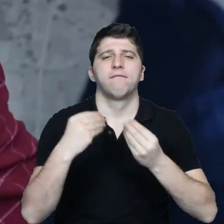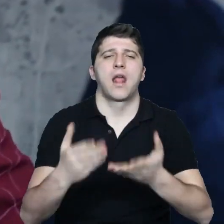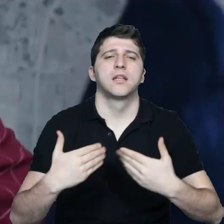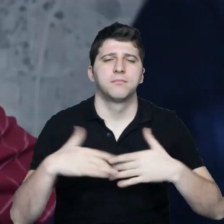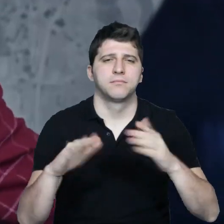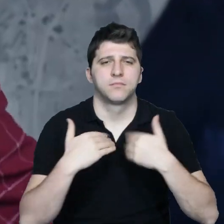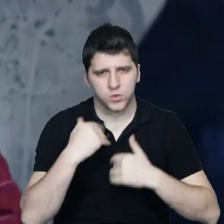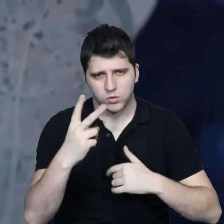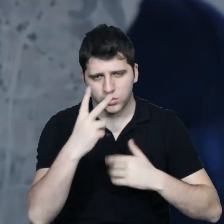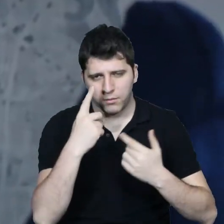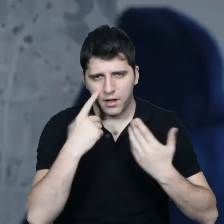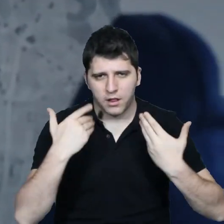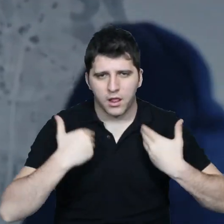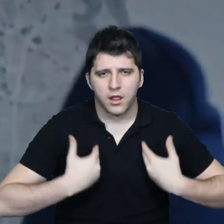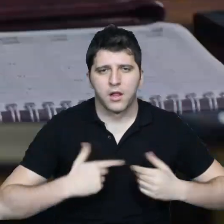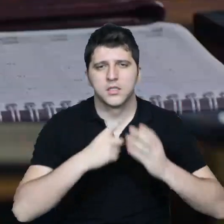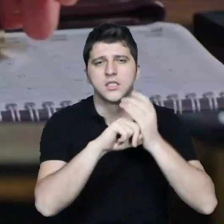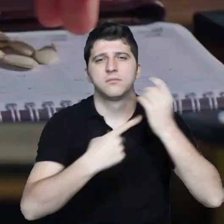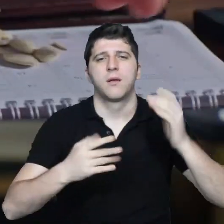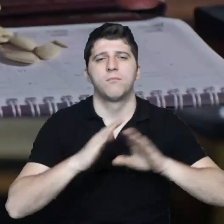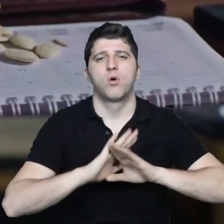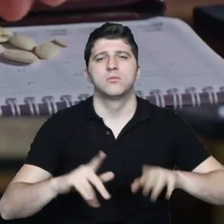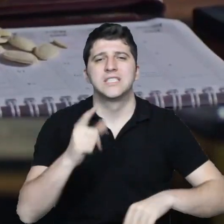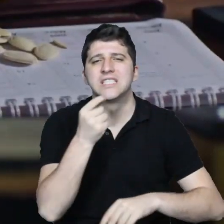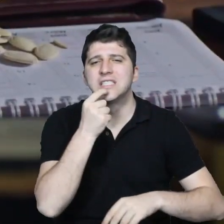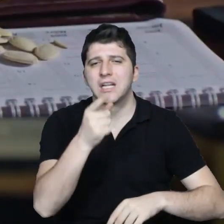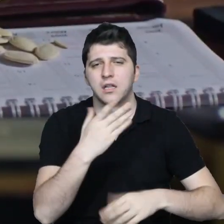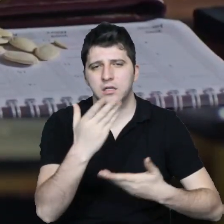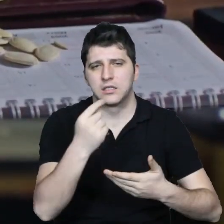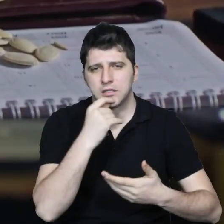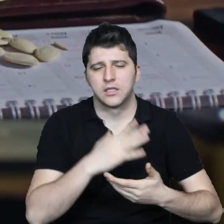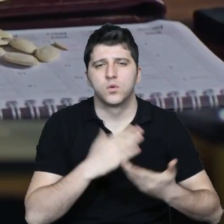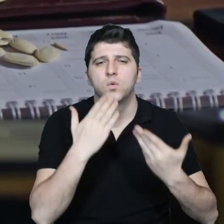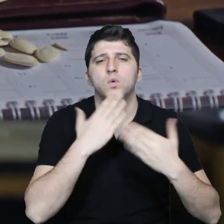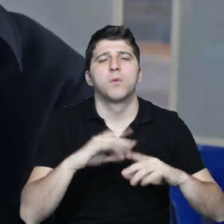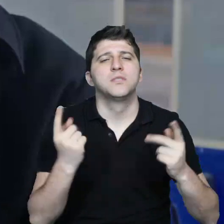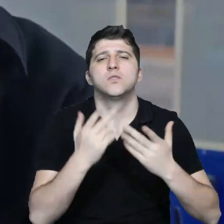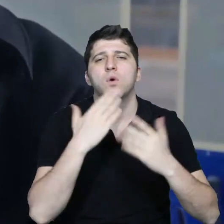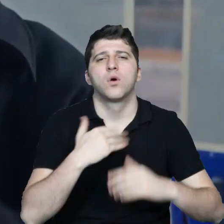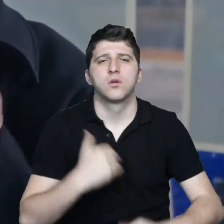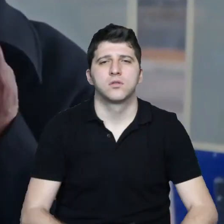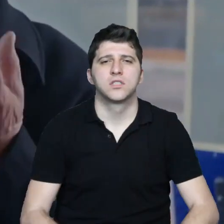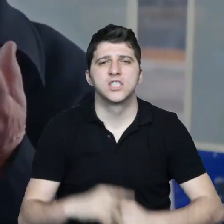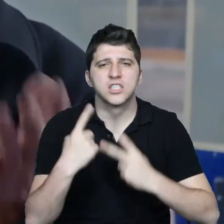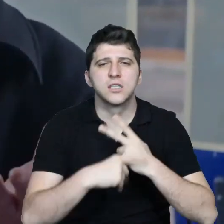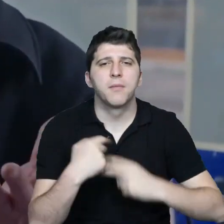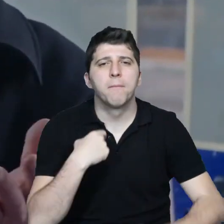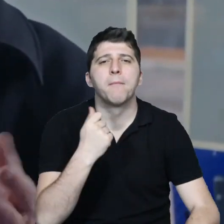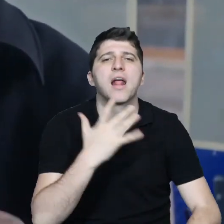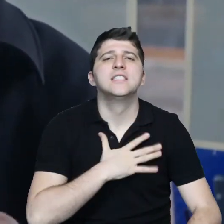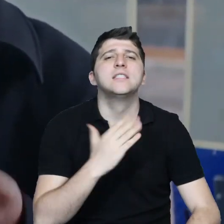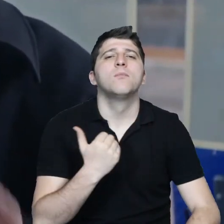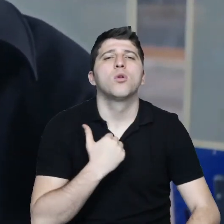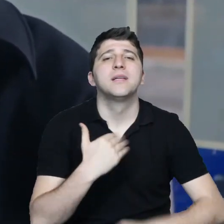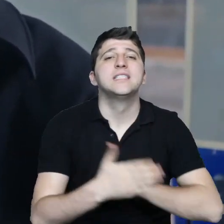verdim. Gördüğün gibi dımdızlak kaldım. Aa, burada birazcık çekirdekler yersen buyur. Yok oğlum, bir şey yok yani. Yaşar, ben para